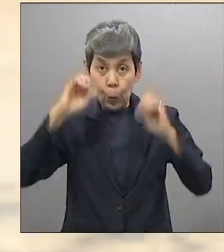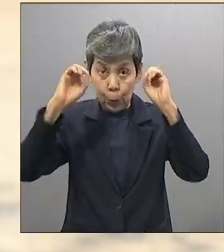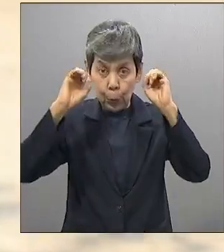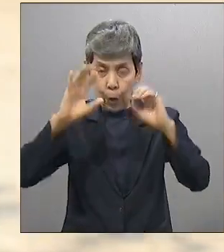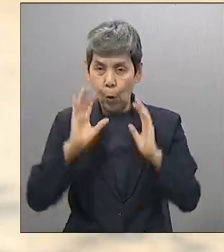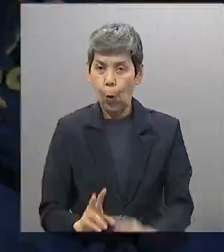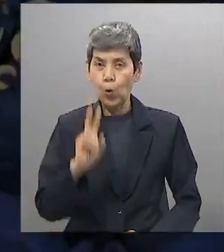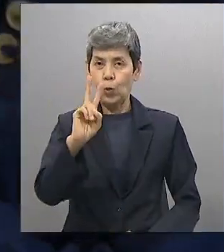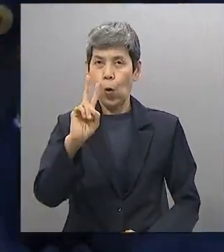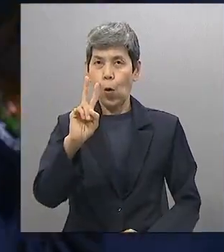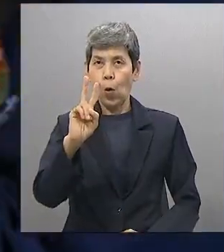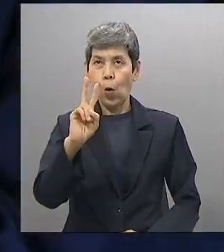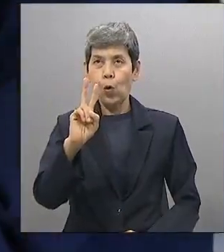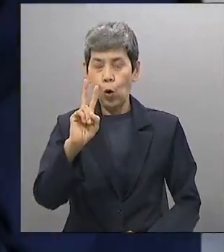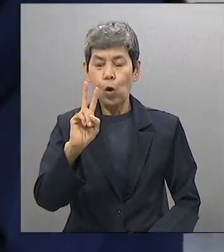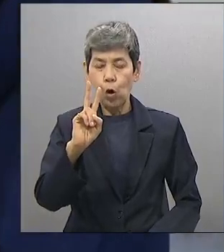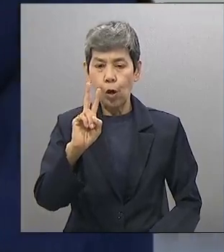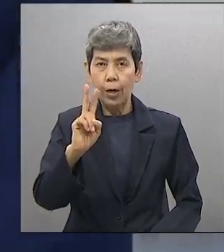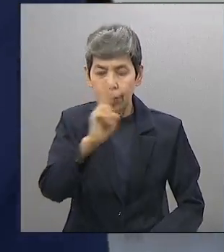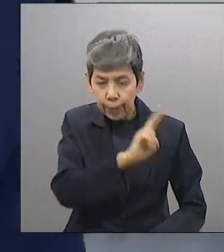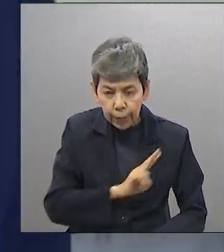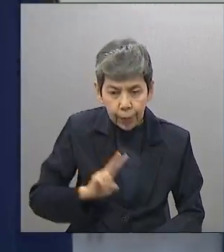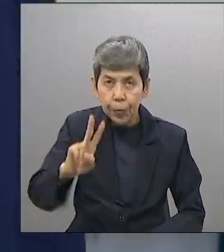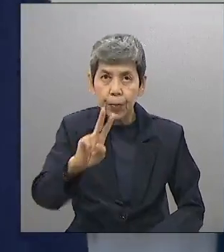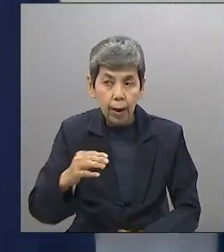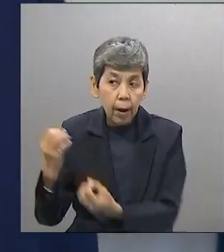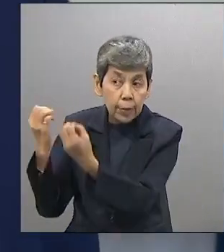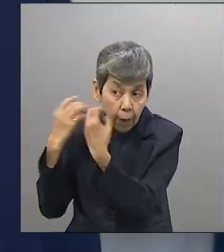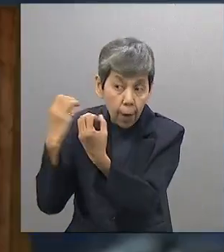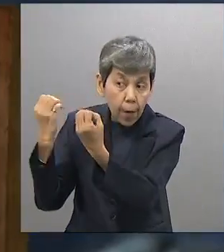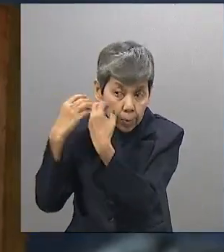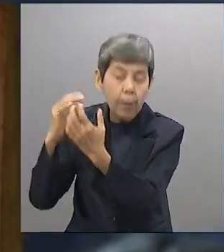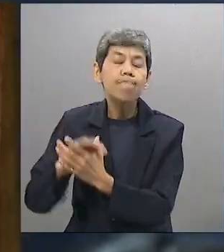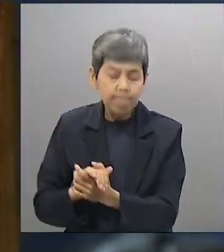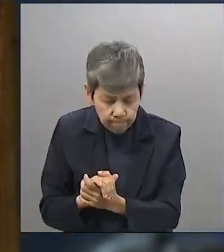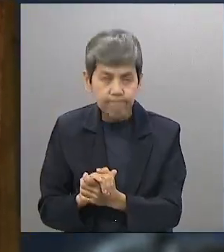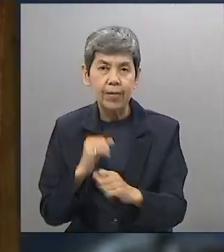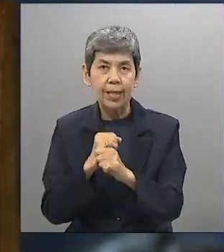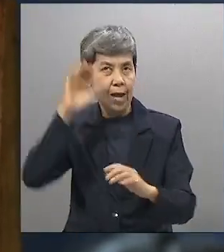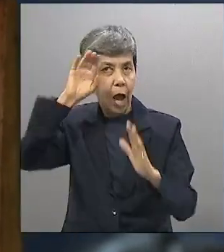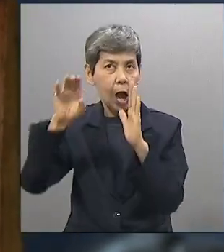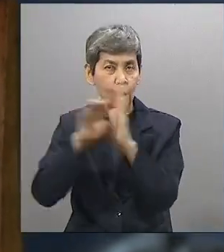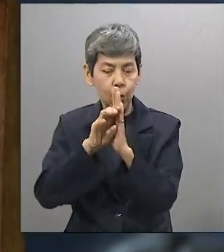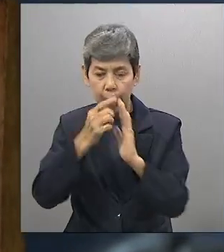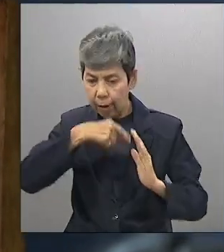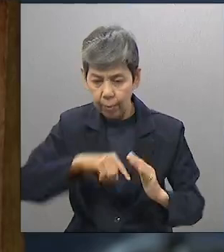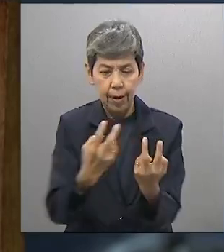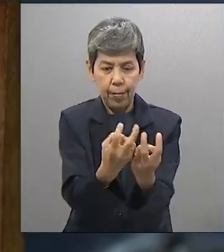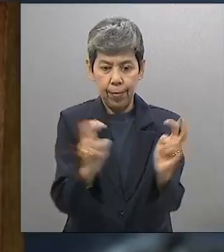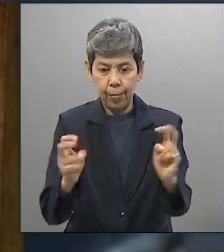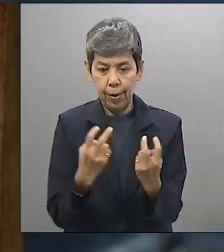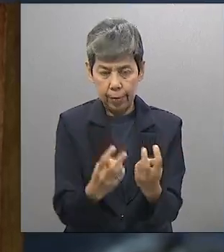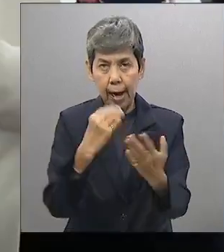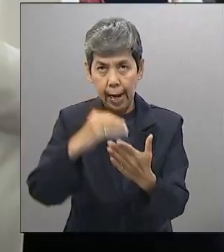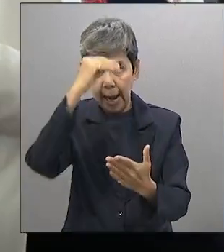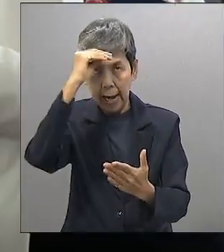2 ท่านของโงการที่อยประจำโรเรนนี้นะคะเอาเทคนิคเรื่องการฝึกใช้พกเซอรบคมาลในของเรีนของคครูเอง